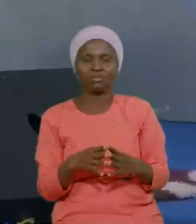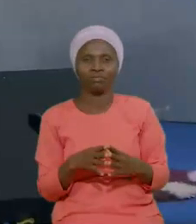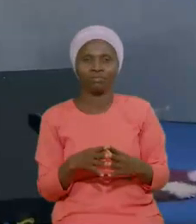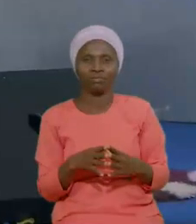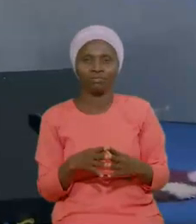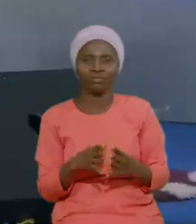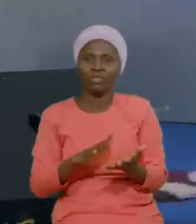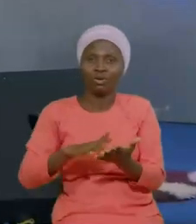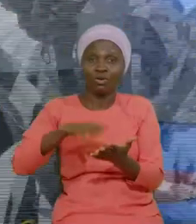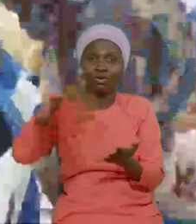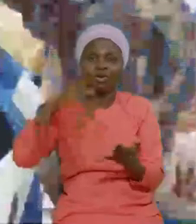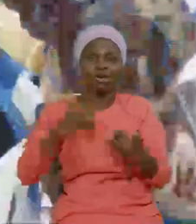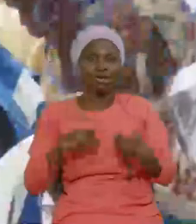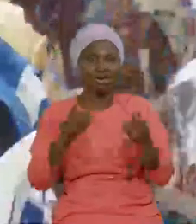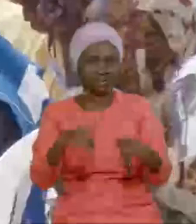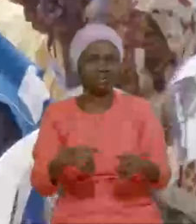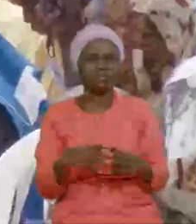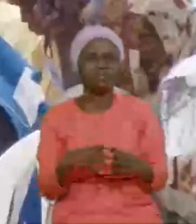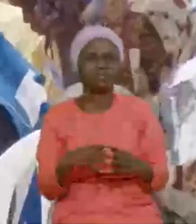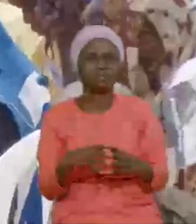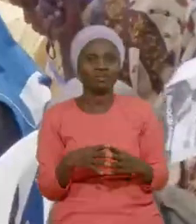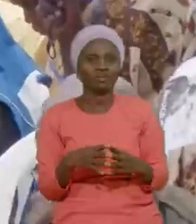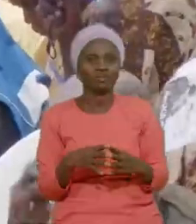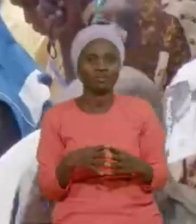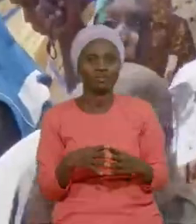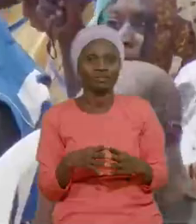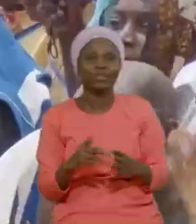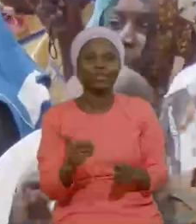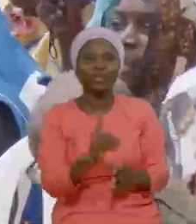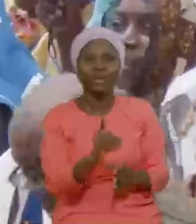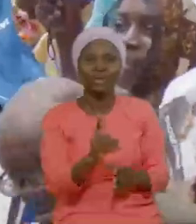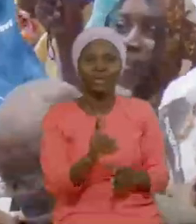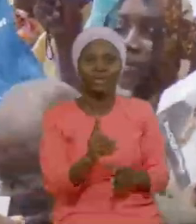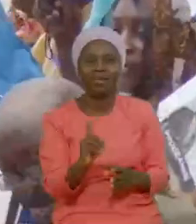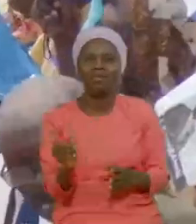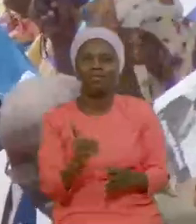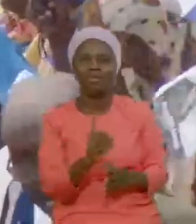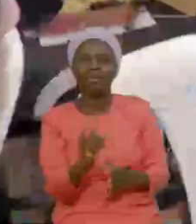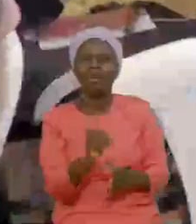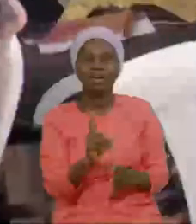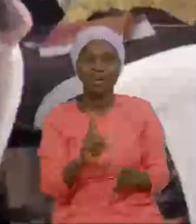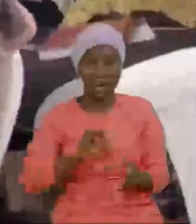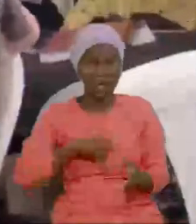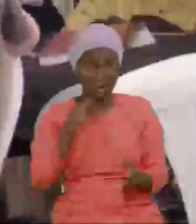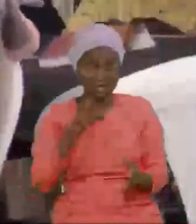Parcours la vie avec une attitude différente. La gloire est venue. Où?